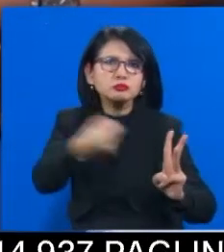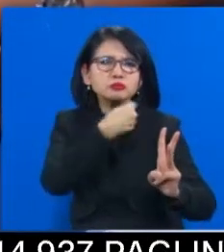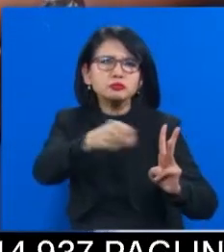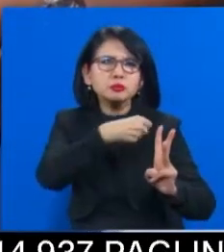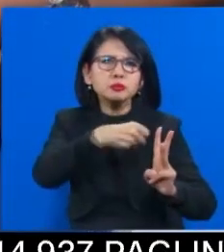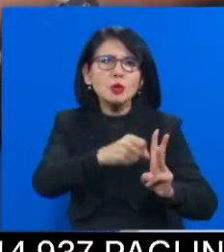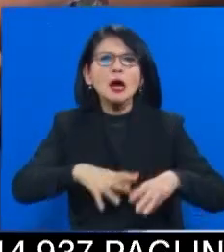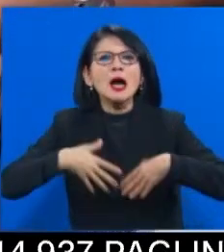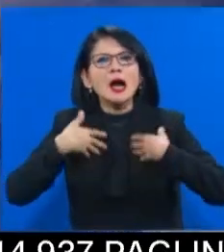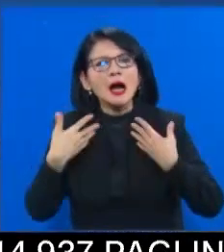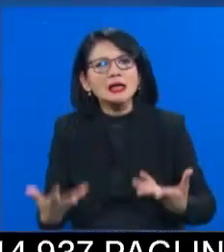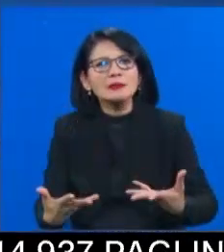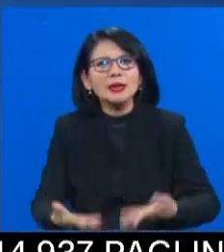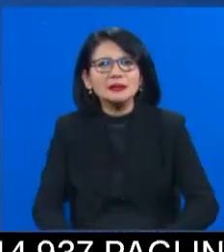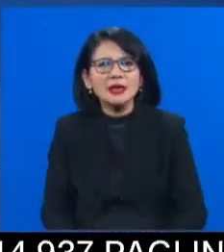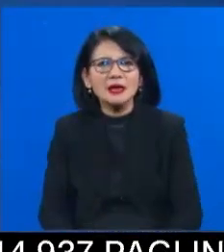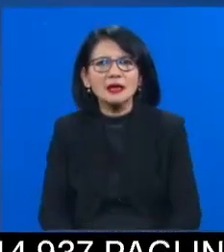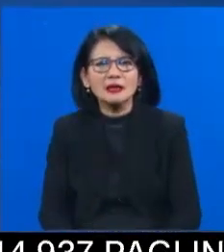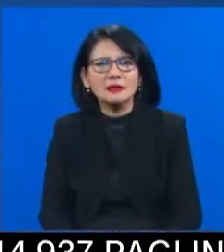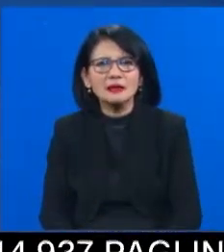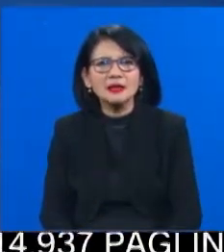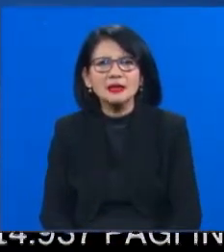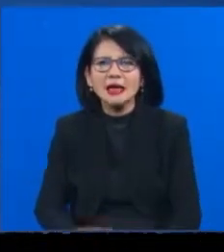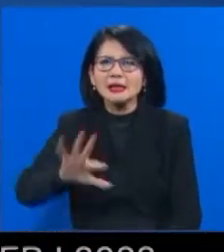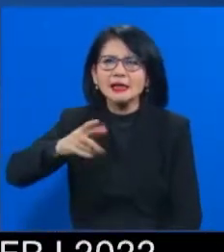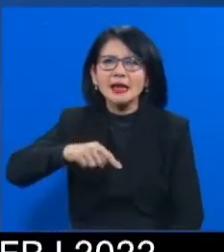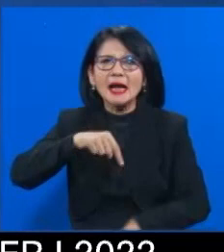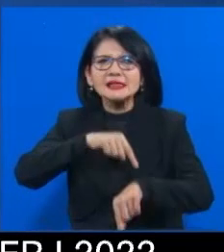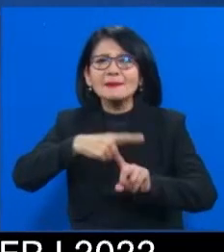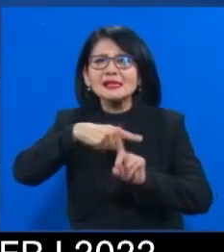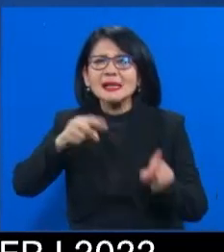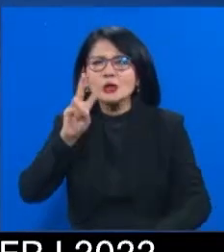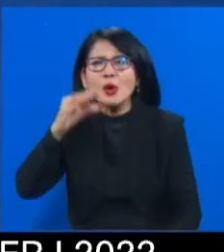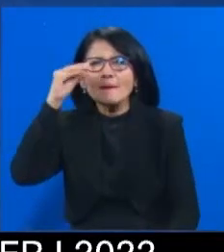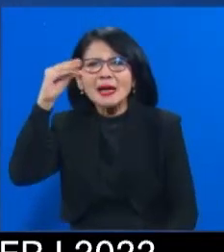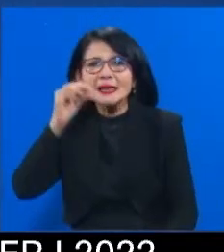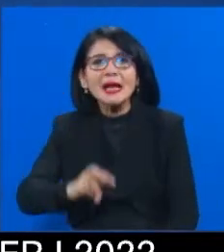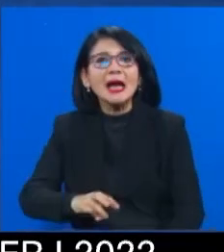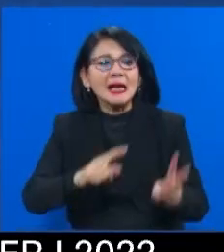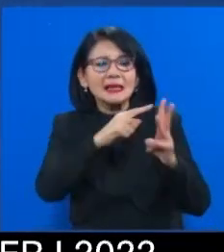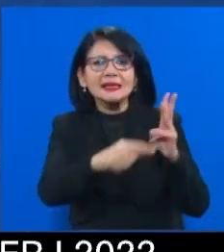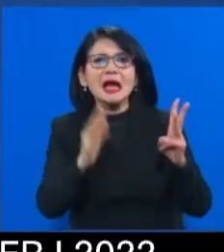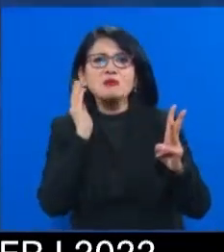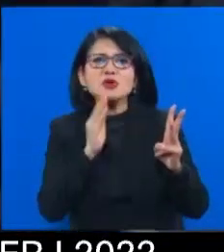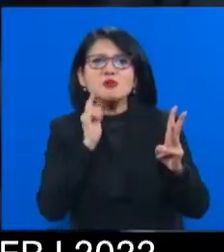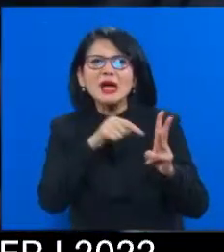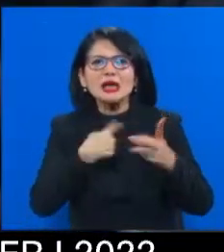Akibat pengeroyokan yang terjadi di Jalan Gus Dur Jombang sekitar pukul 1:30 pagi, ketiga remaja itu mengalami